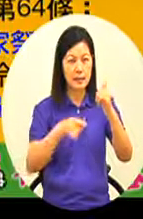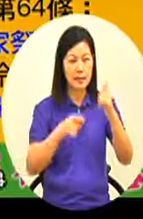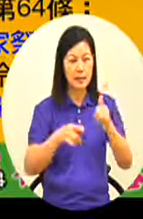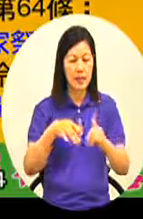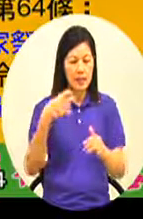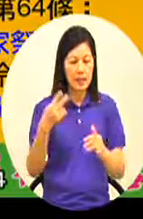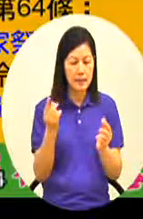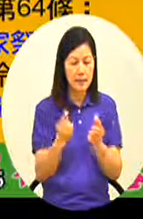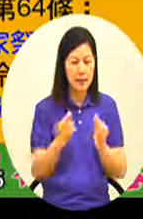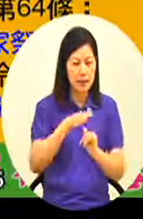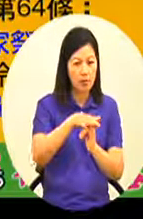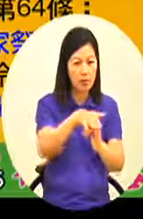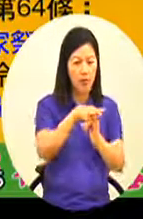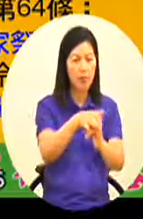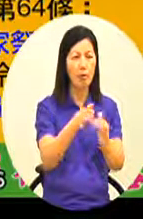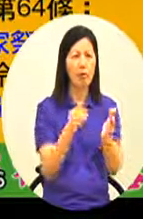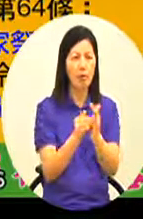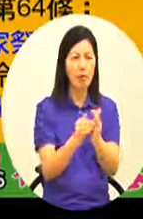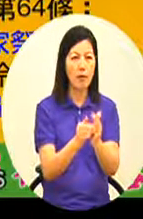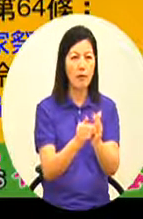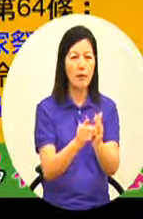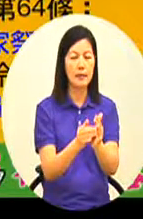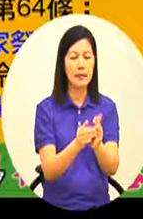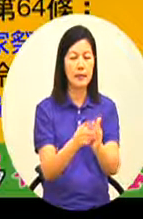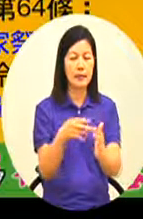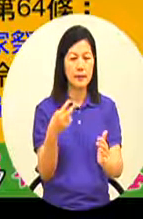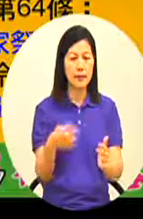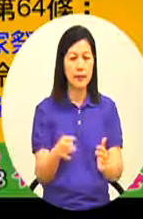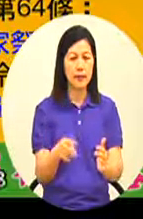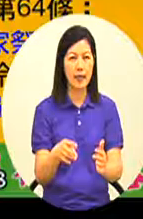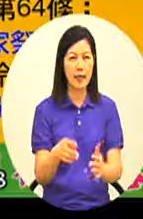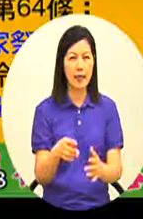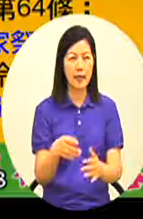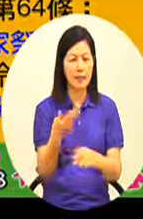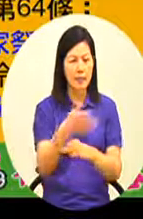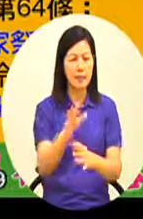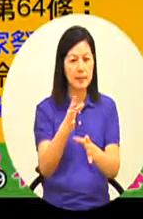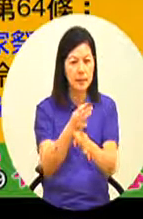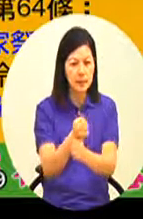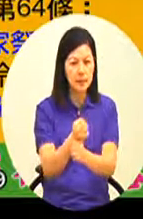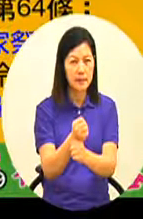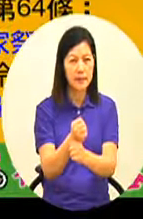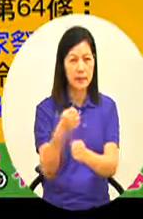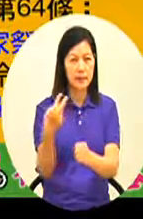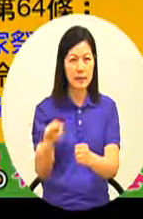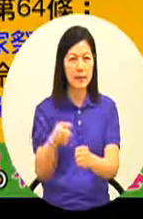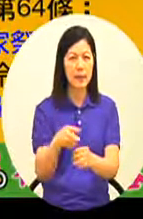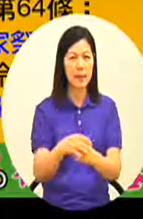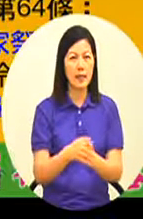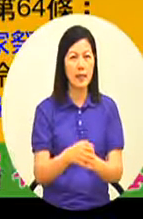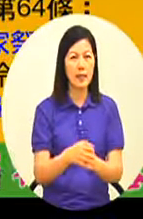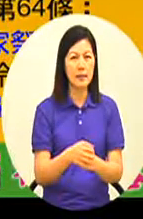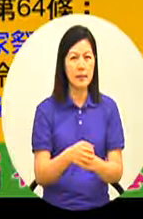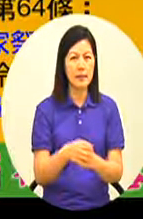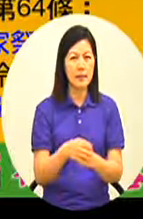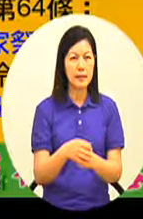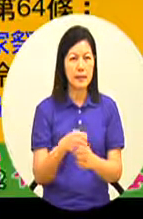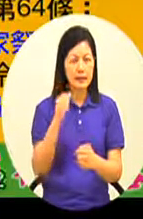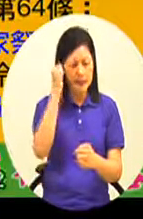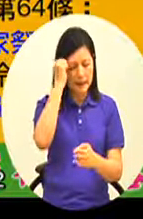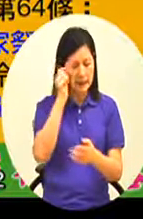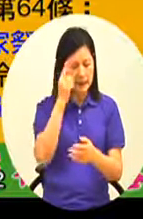去啊，逢就是讲伊个忌日，还是讲明日的时候，得改纪念